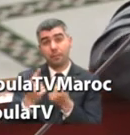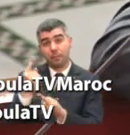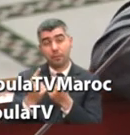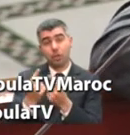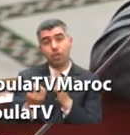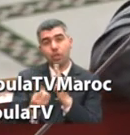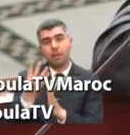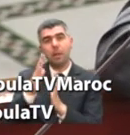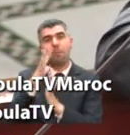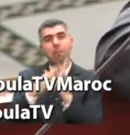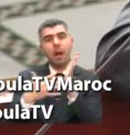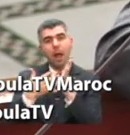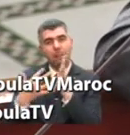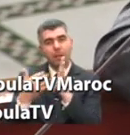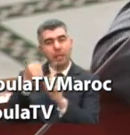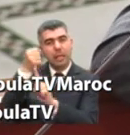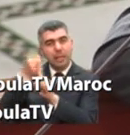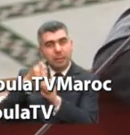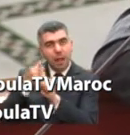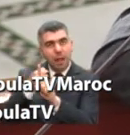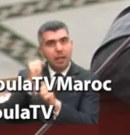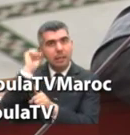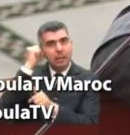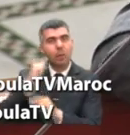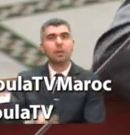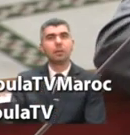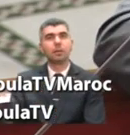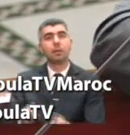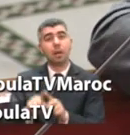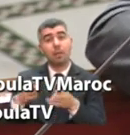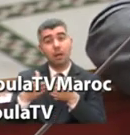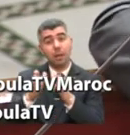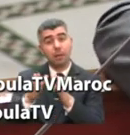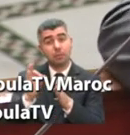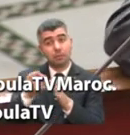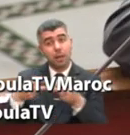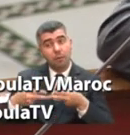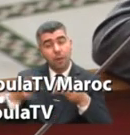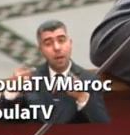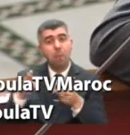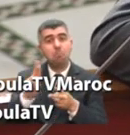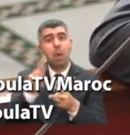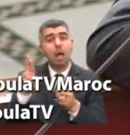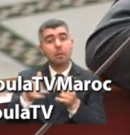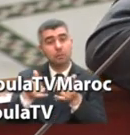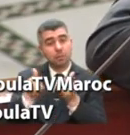جديدة لإصلاح منظومة التكوين المهني، والتي تم تقديمها أمام جلالة الملك